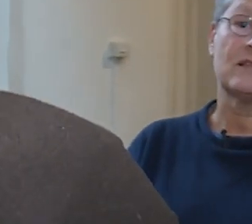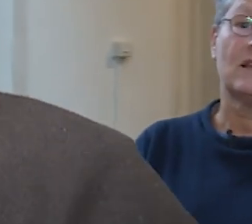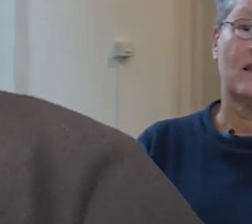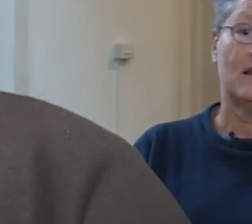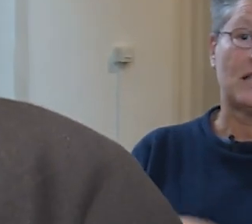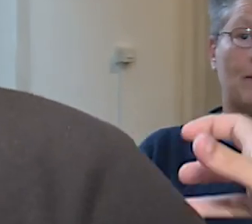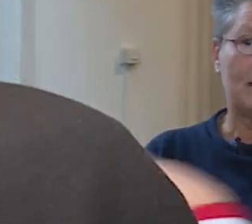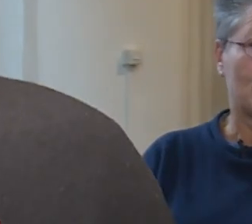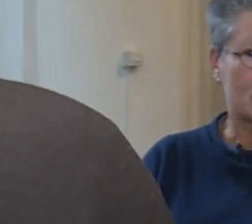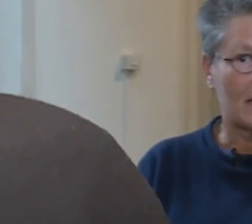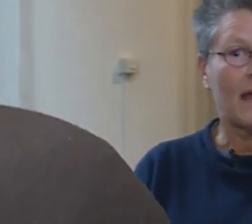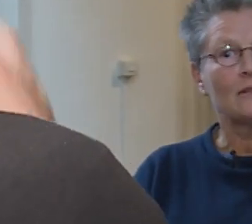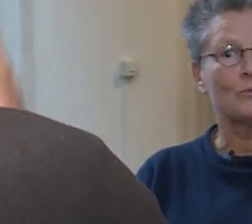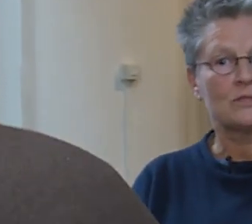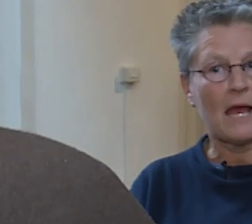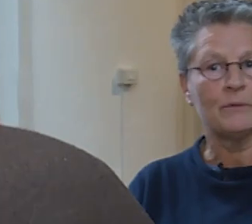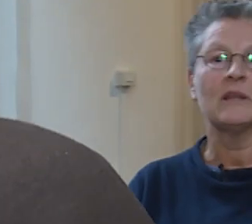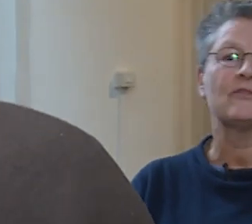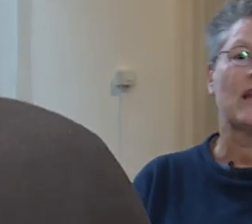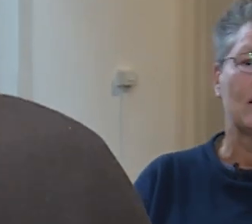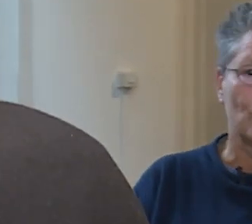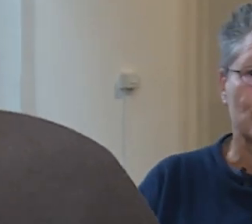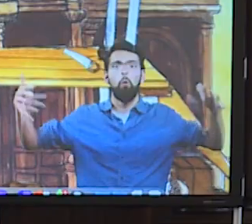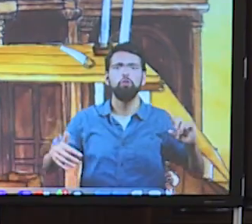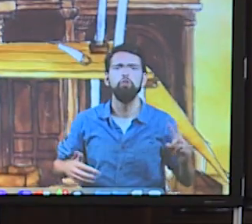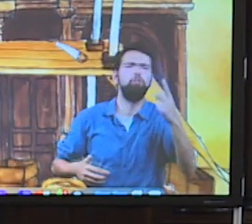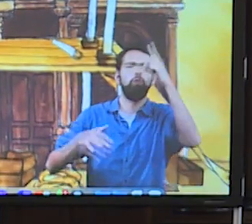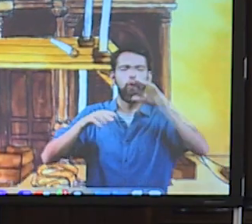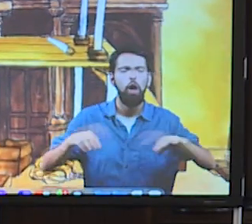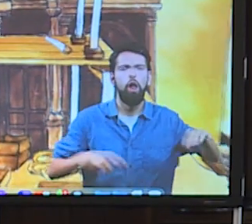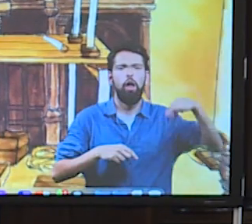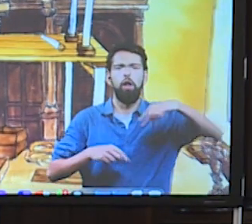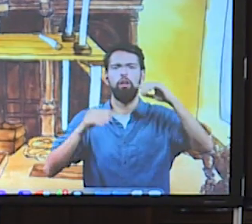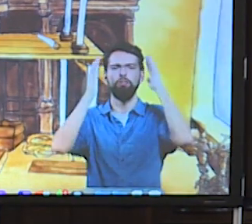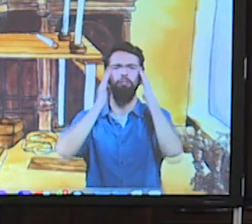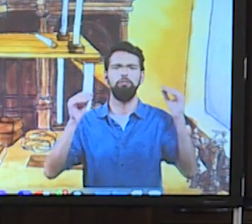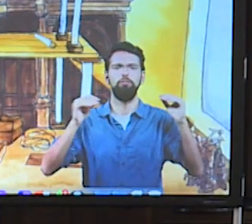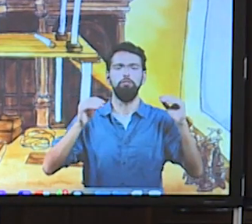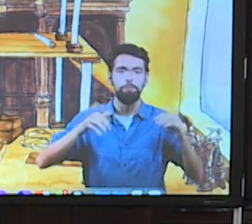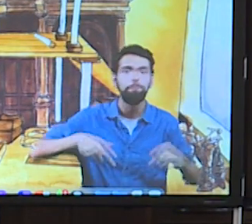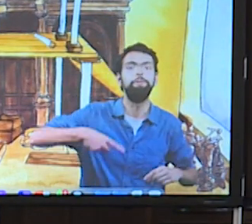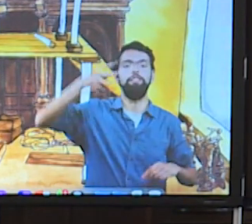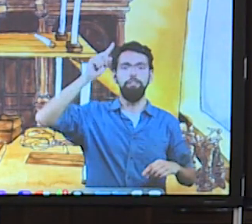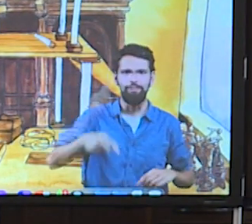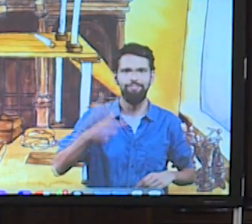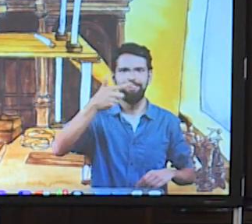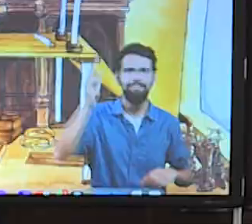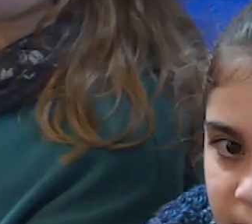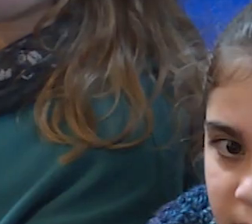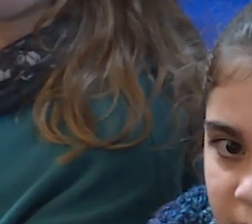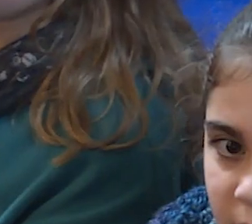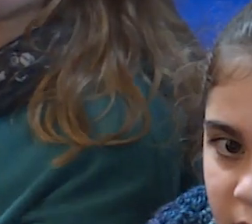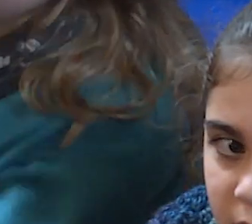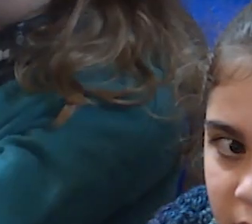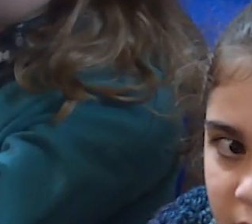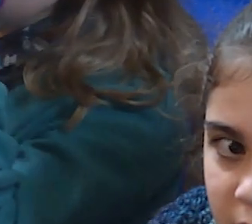is de gezelligheid om het samen dat te gaan onderzoeken. Hoe werkt het? Hoe klinkt het? En dat zeg maar te onderzoeken